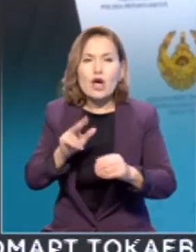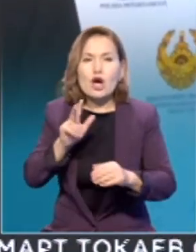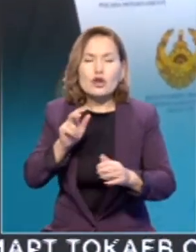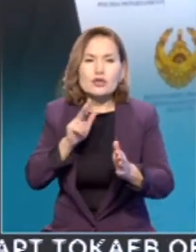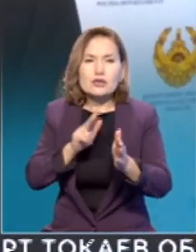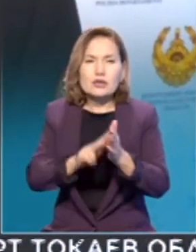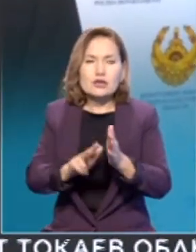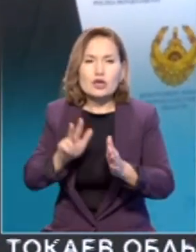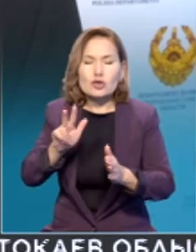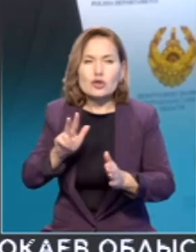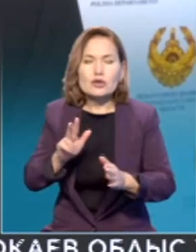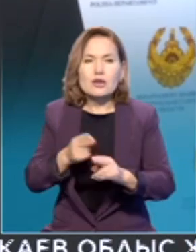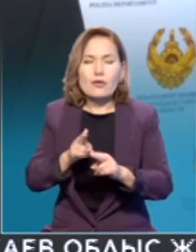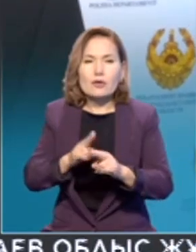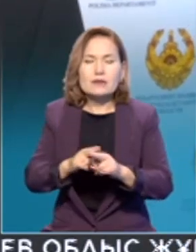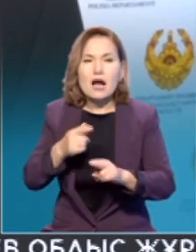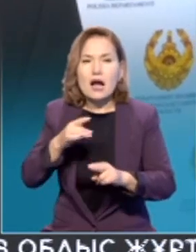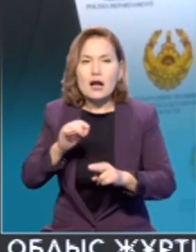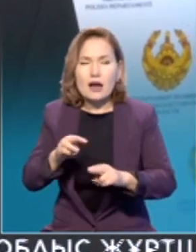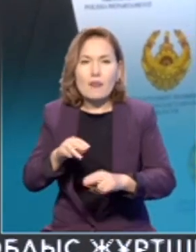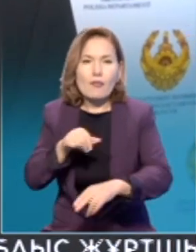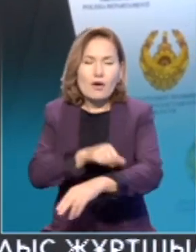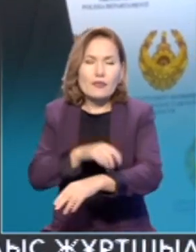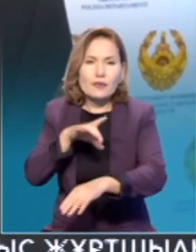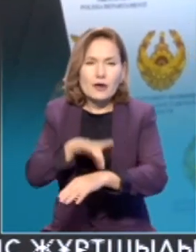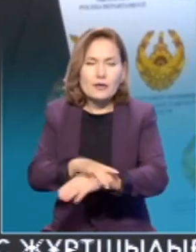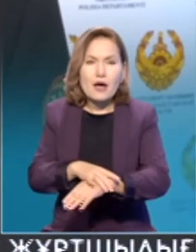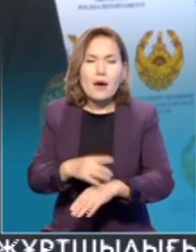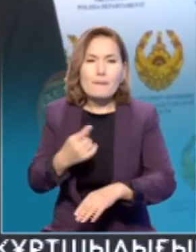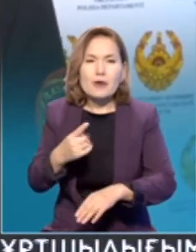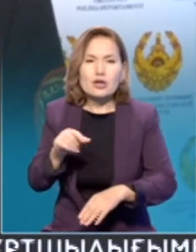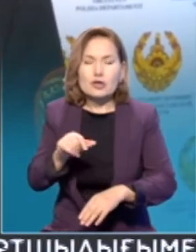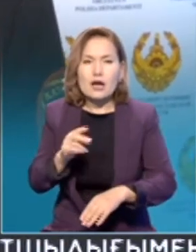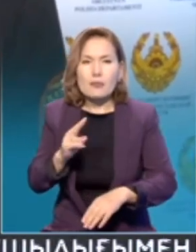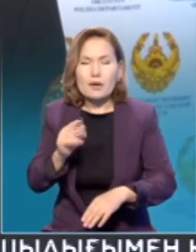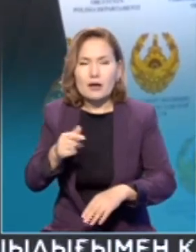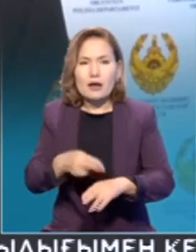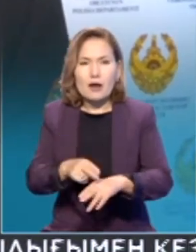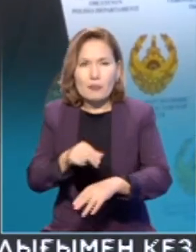артық психотроптық зат тәркіленді. Оның 1,5 келісі синтетикалық есірткі.